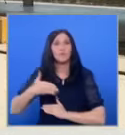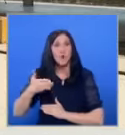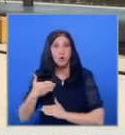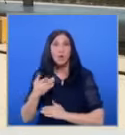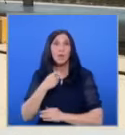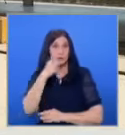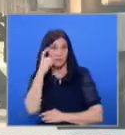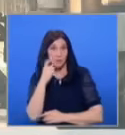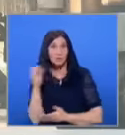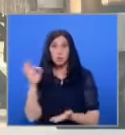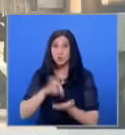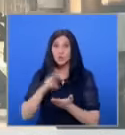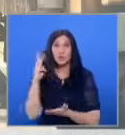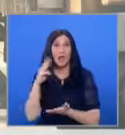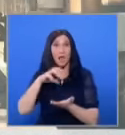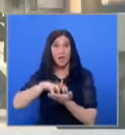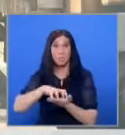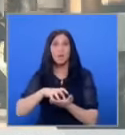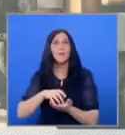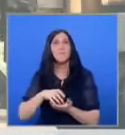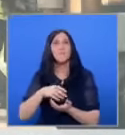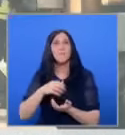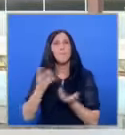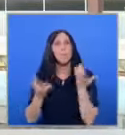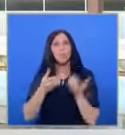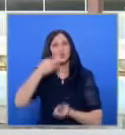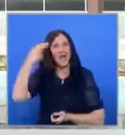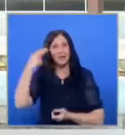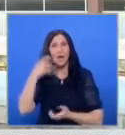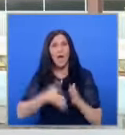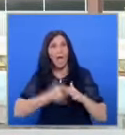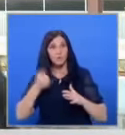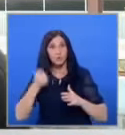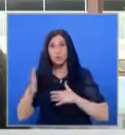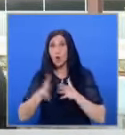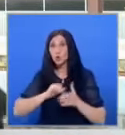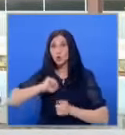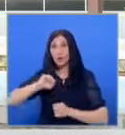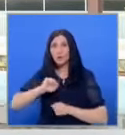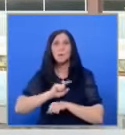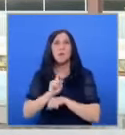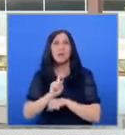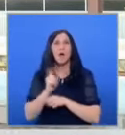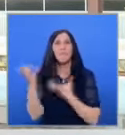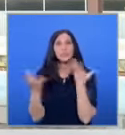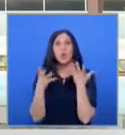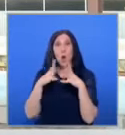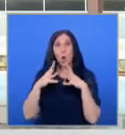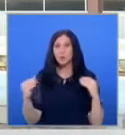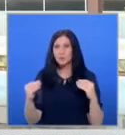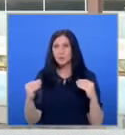на пожарната. Евакуирани са хората от гарата. Към момента пожара е погасен.